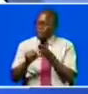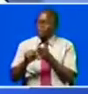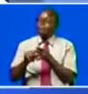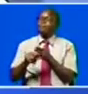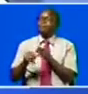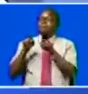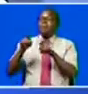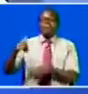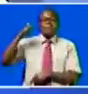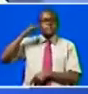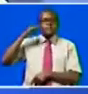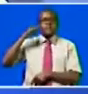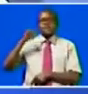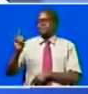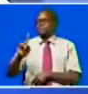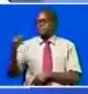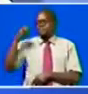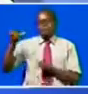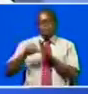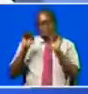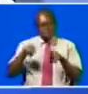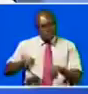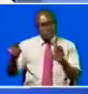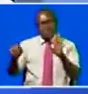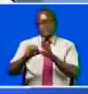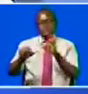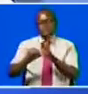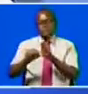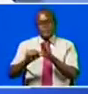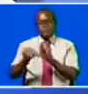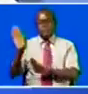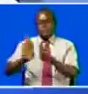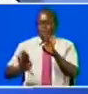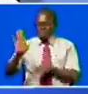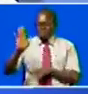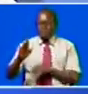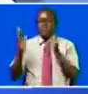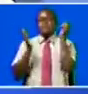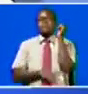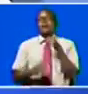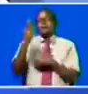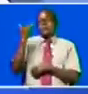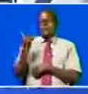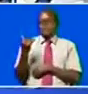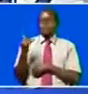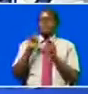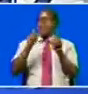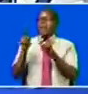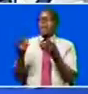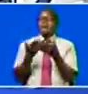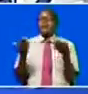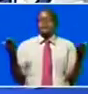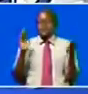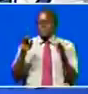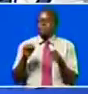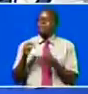sio, watu waache hayo mambo ya kuwekelea simu. Ni wewe mtu binafsi, tabia zako zimeoza, ndio maana unazunguka zunguka huku. Kama